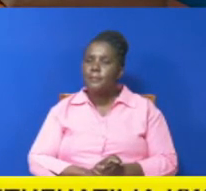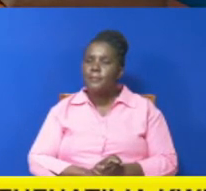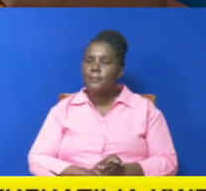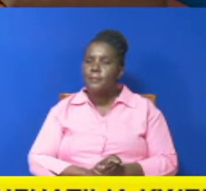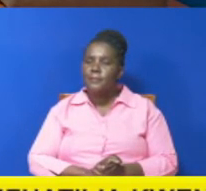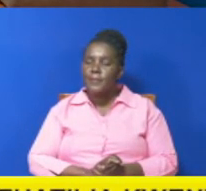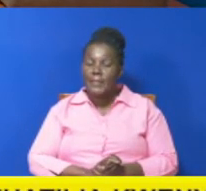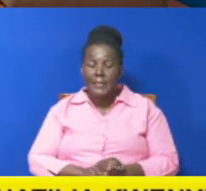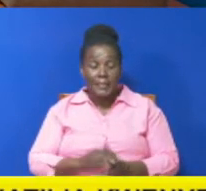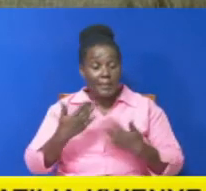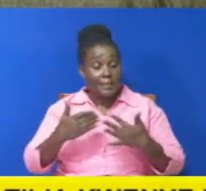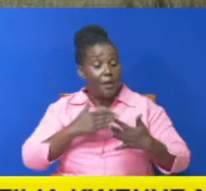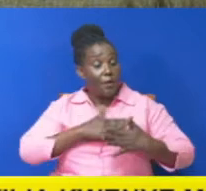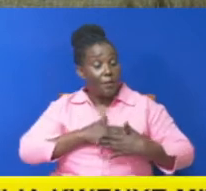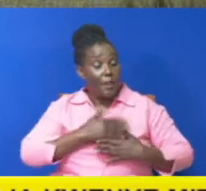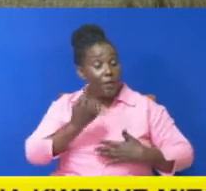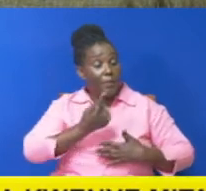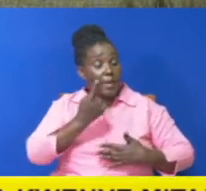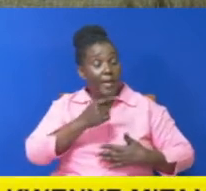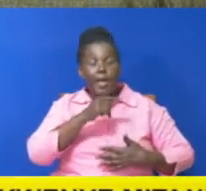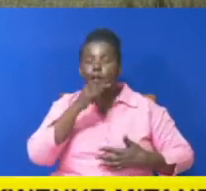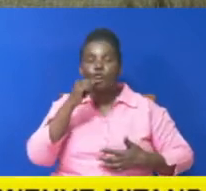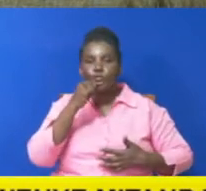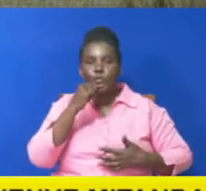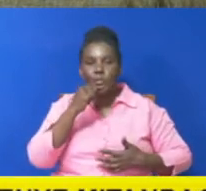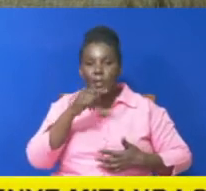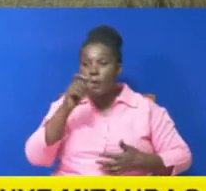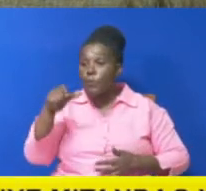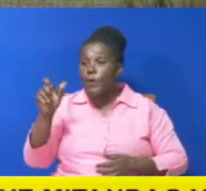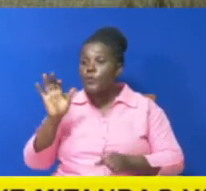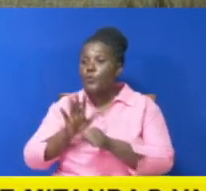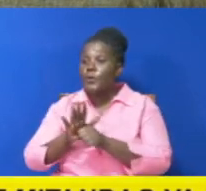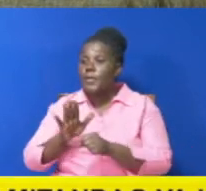upendo peke yake hautoshi, watu wengi wanaoachana